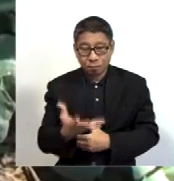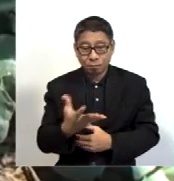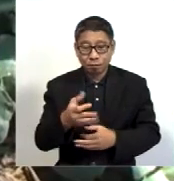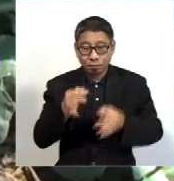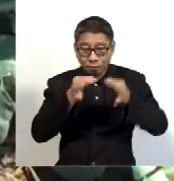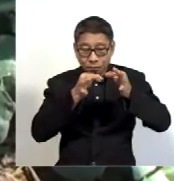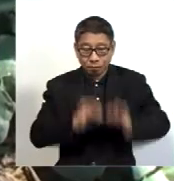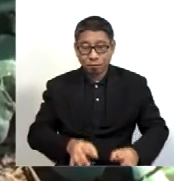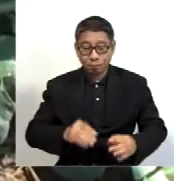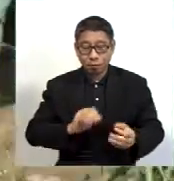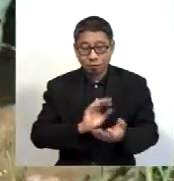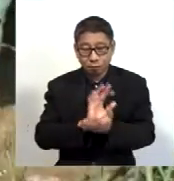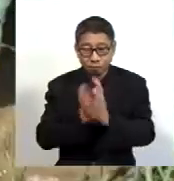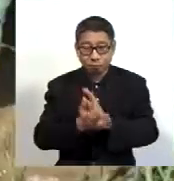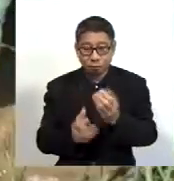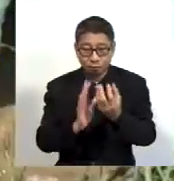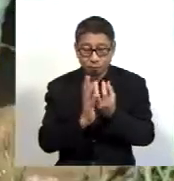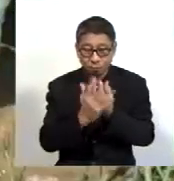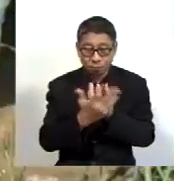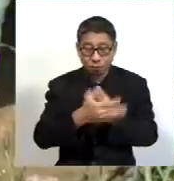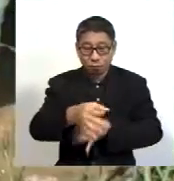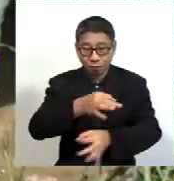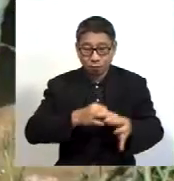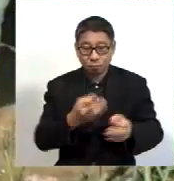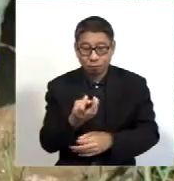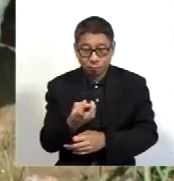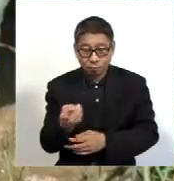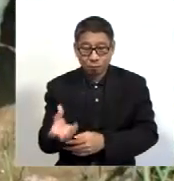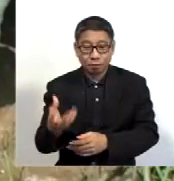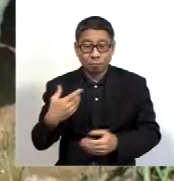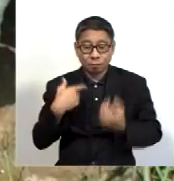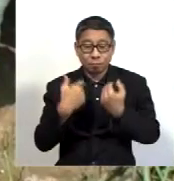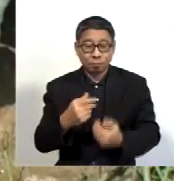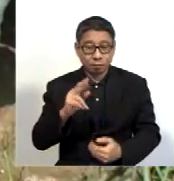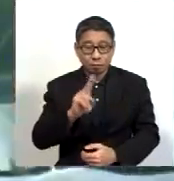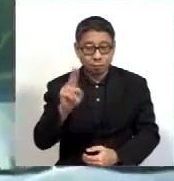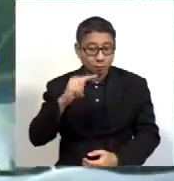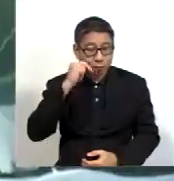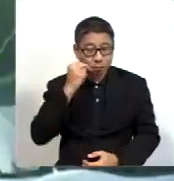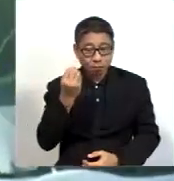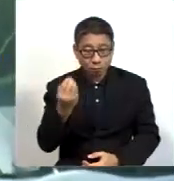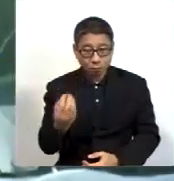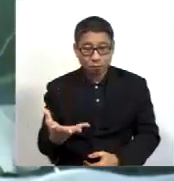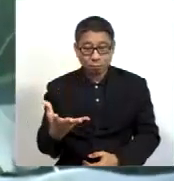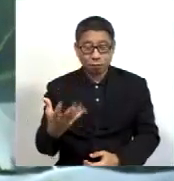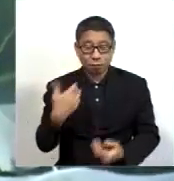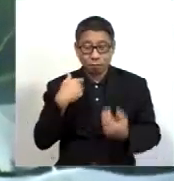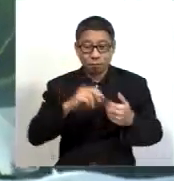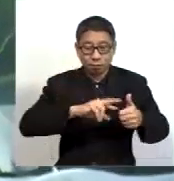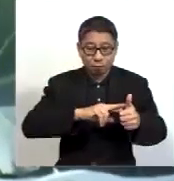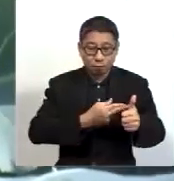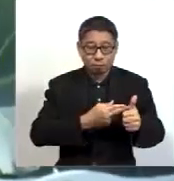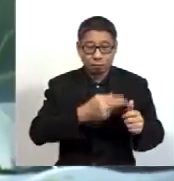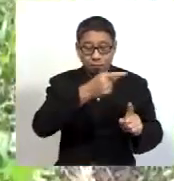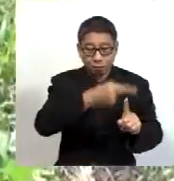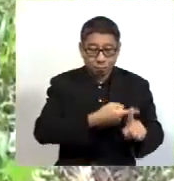ตัดสินใจปลูกผักชนิดนี้ทดแทนการทำนาปรังที่ต้องใช้น้ำมากกว่าหลายเท่าโดยเริ่มปลูกมาตั้งแต่